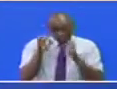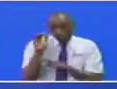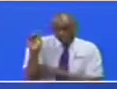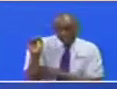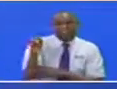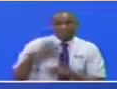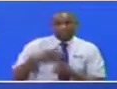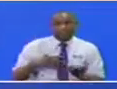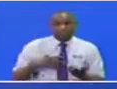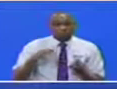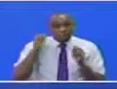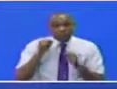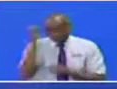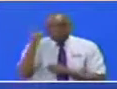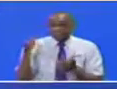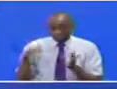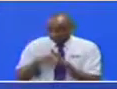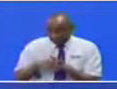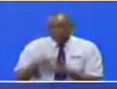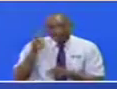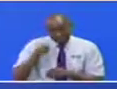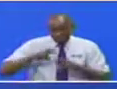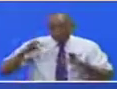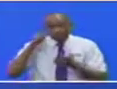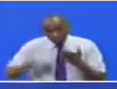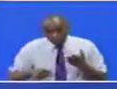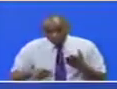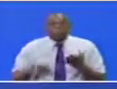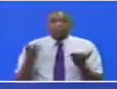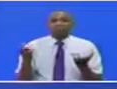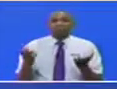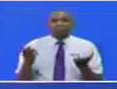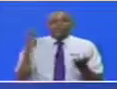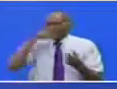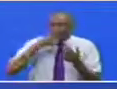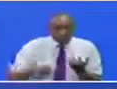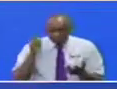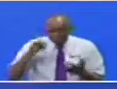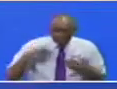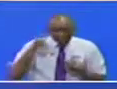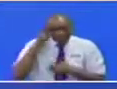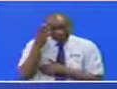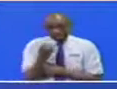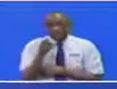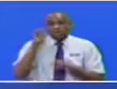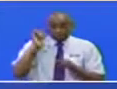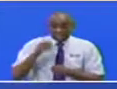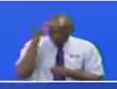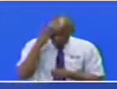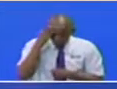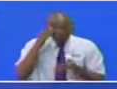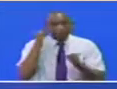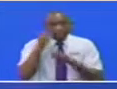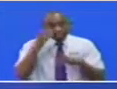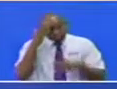watu wanaweza kwenda kwa siasa, lazima utafute nini inapeleka watu kwa siasa. Lazima uwe umezoea, unaenda kwa mambo kule, mambo ya